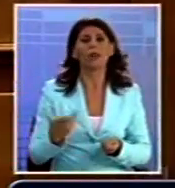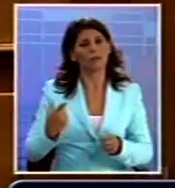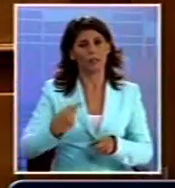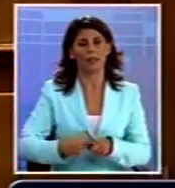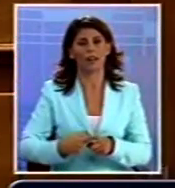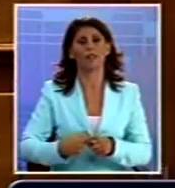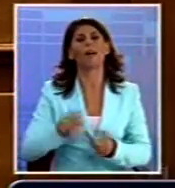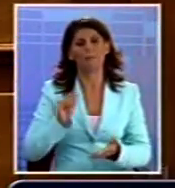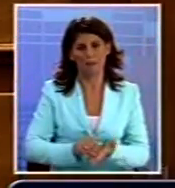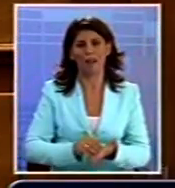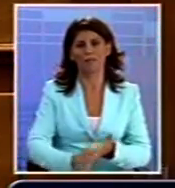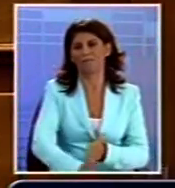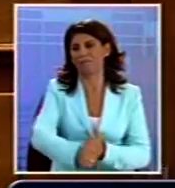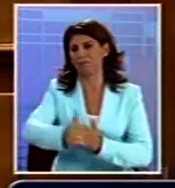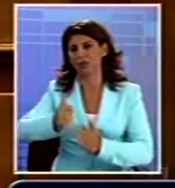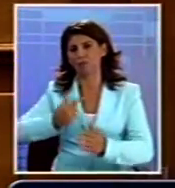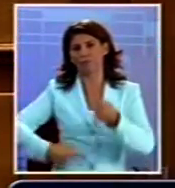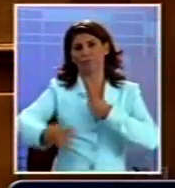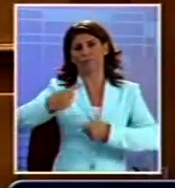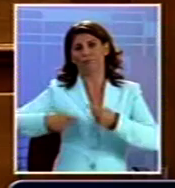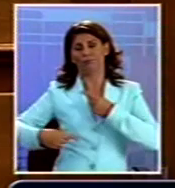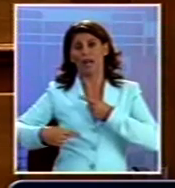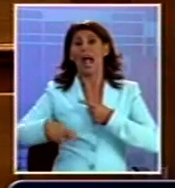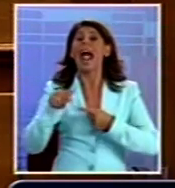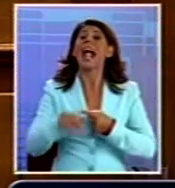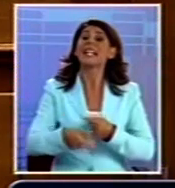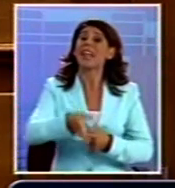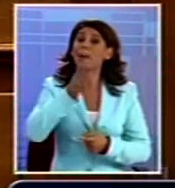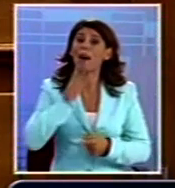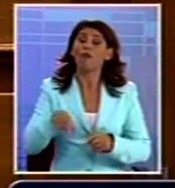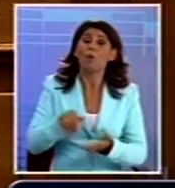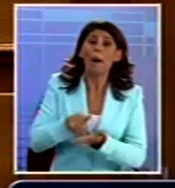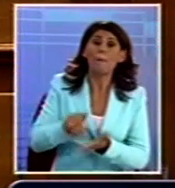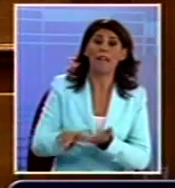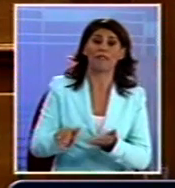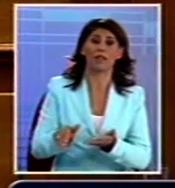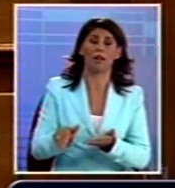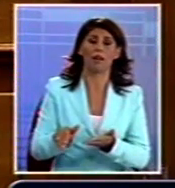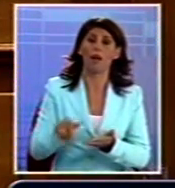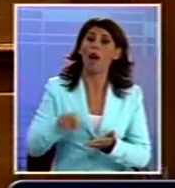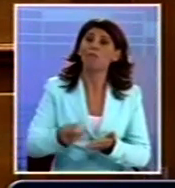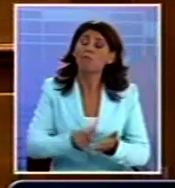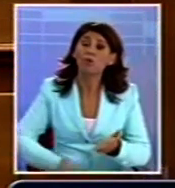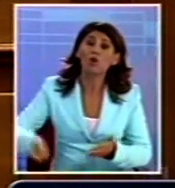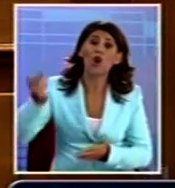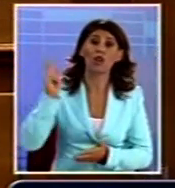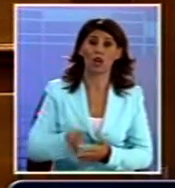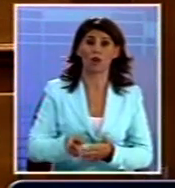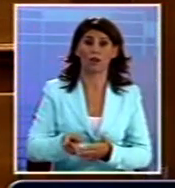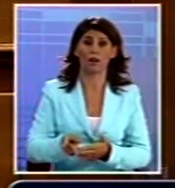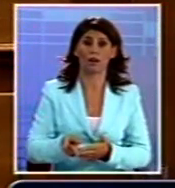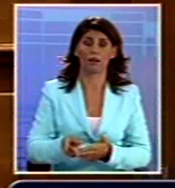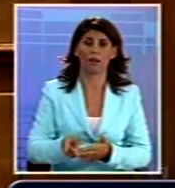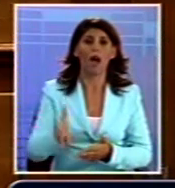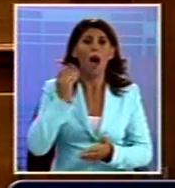θα ξανακυλούσε πίσω και θα πάθαινε πια εκείνα που απέφυγε, που θα ήταν πολύ χειρότερα.